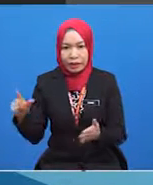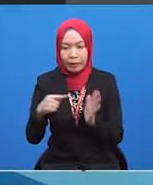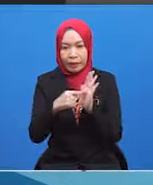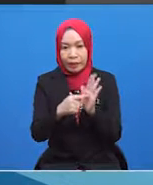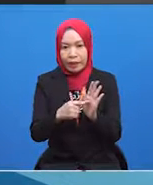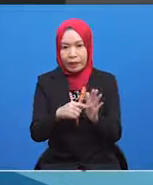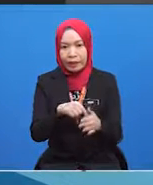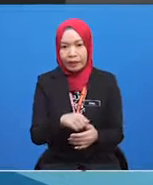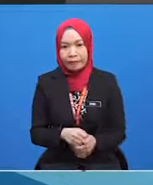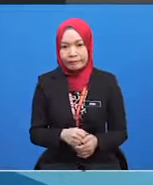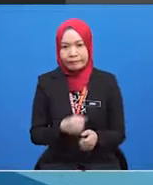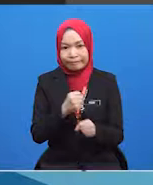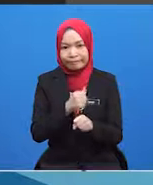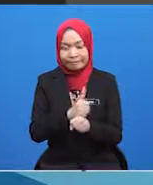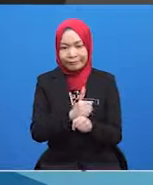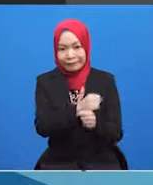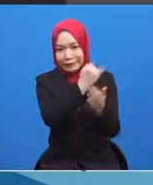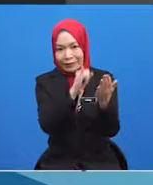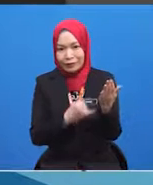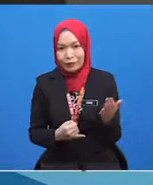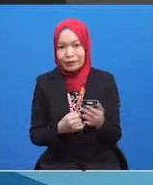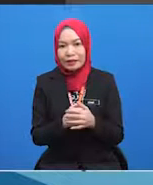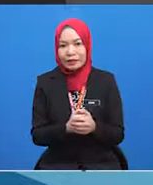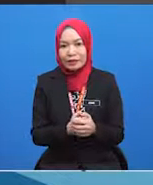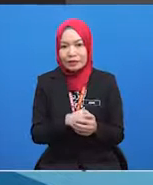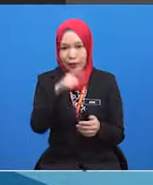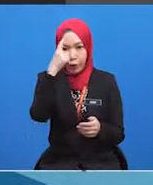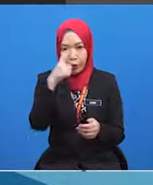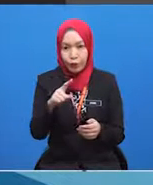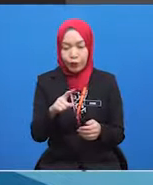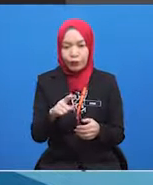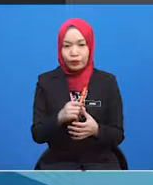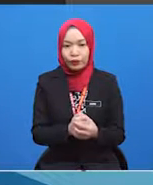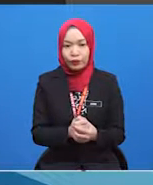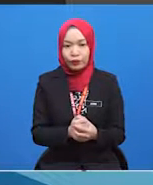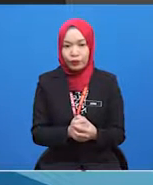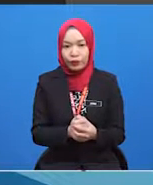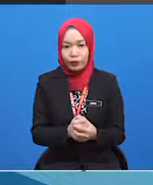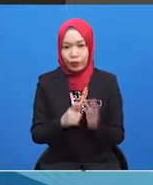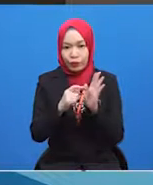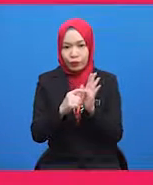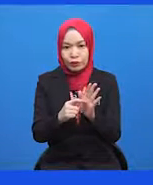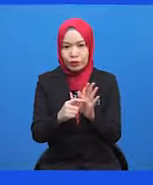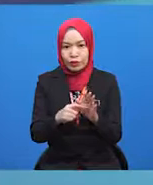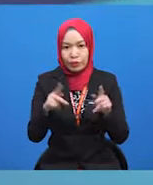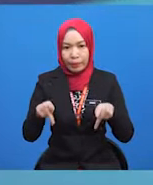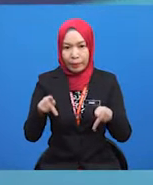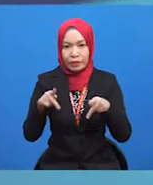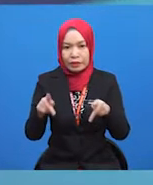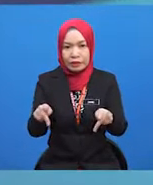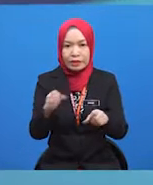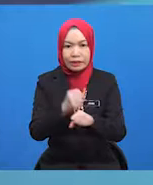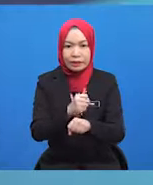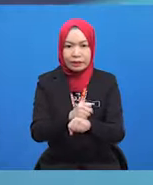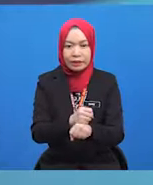artwork. Ianya berfungsi untuk memaparkan proses kerja mengedit imej.